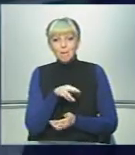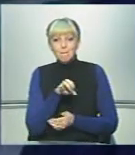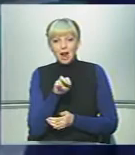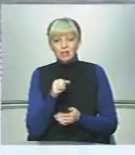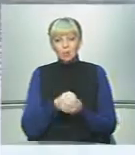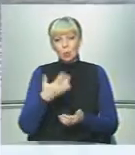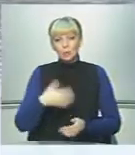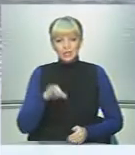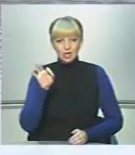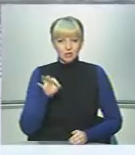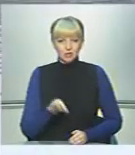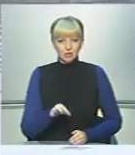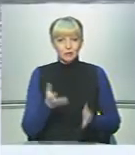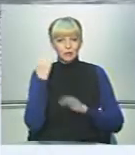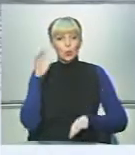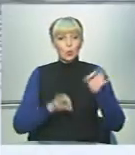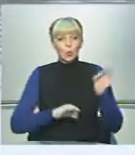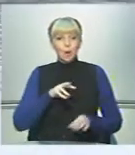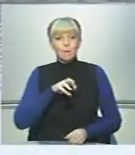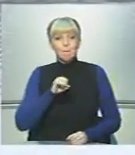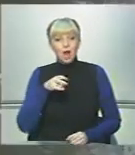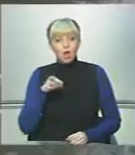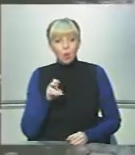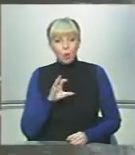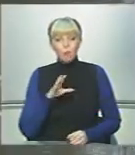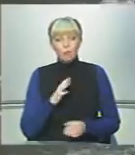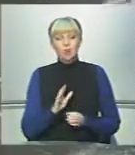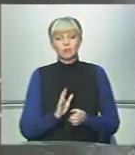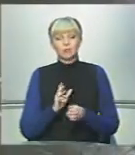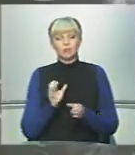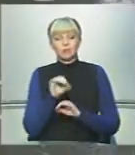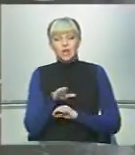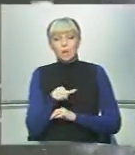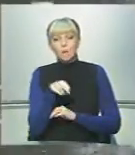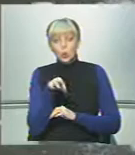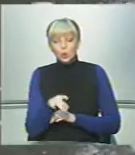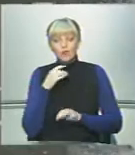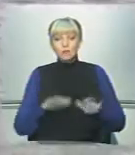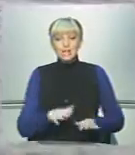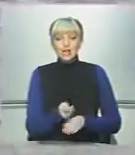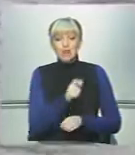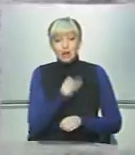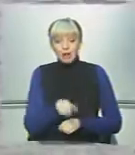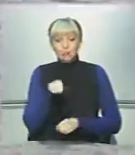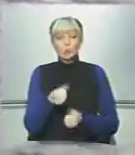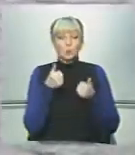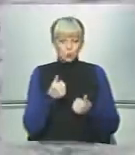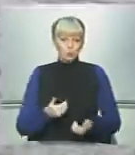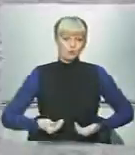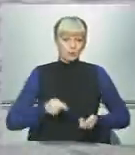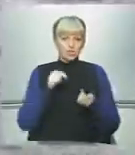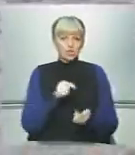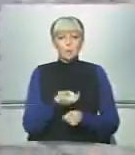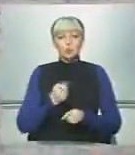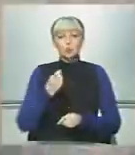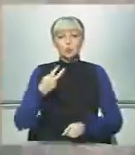до 50%. Минулої осені мальком форелі був зариблений пруд, і, як кажуть місцеві рибалки, тут він добре прижився.